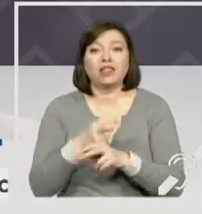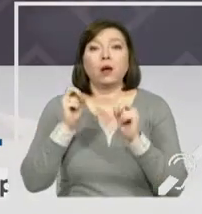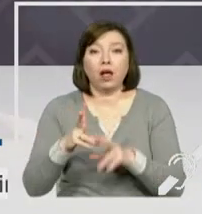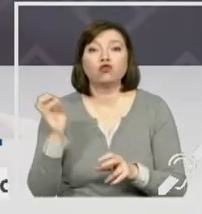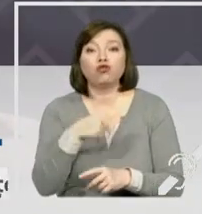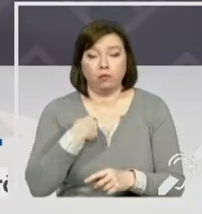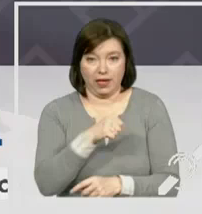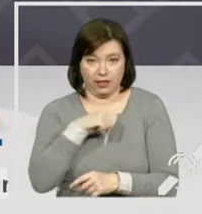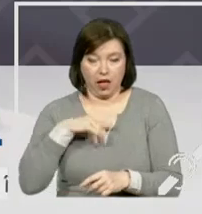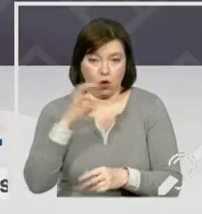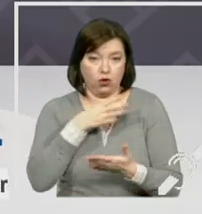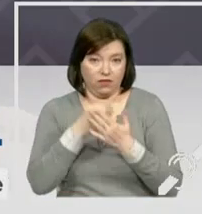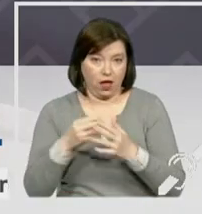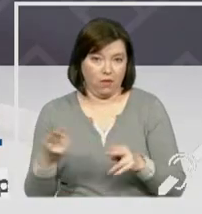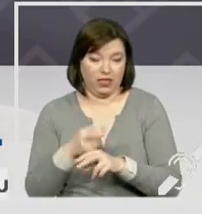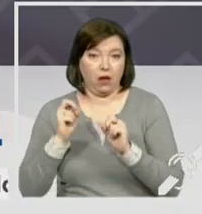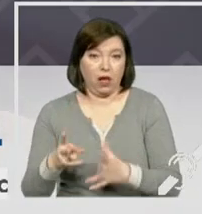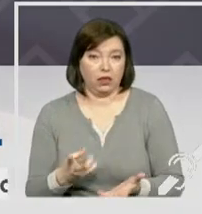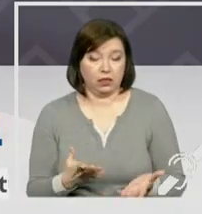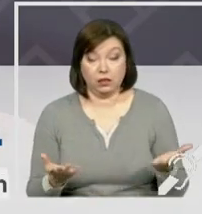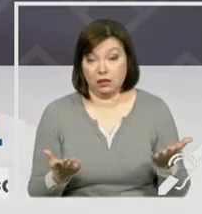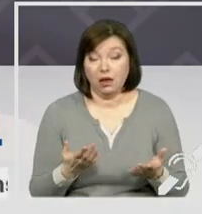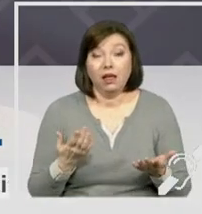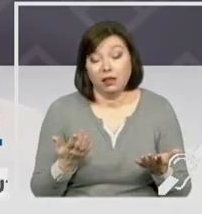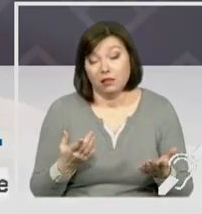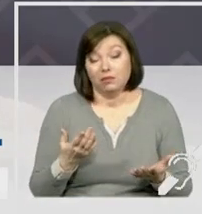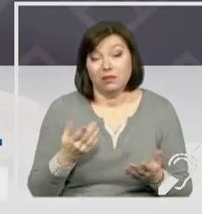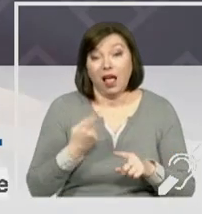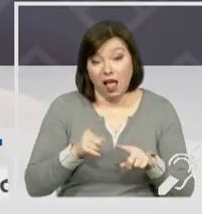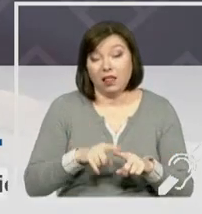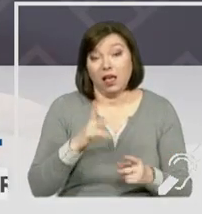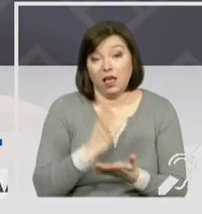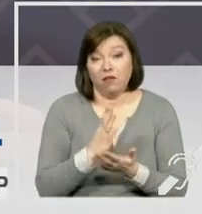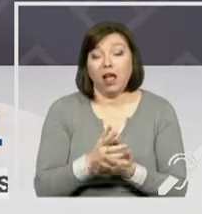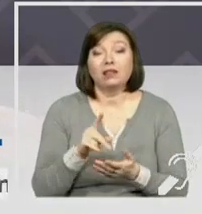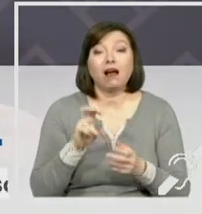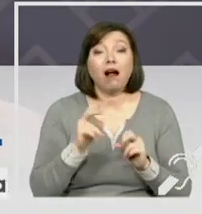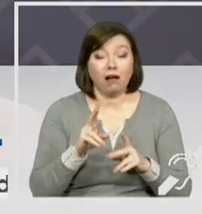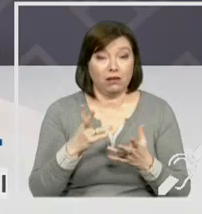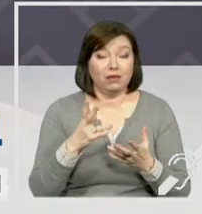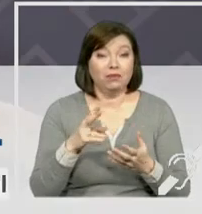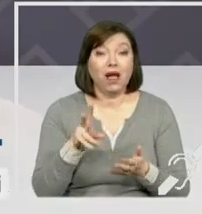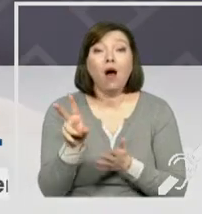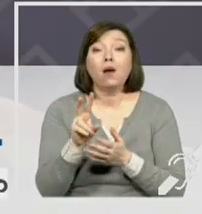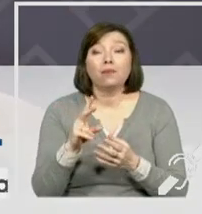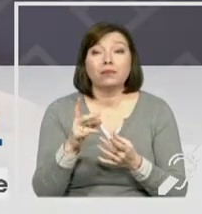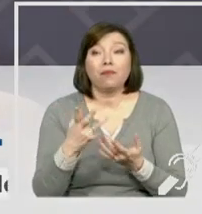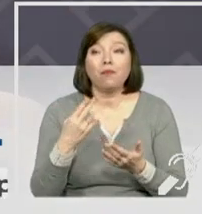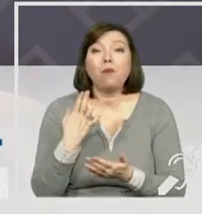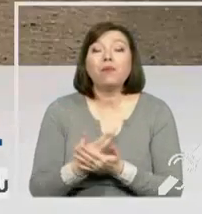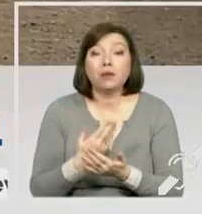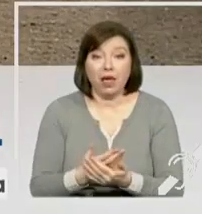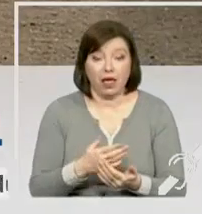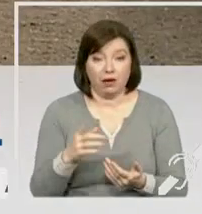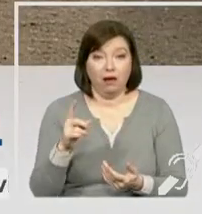atât de... Da. Este un, iată, un exercițiu, cum zic eu, un exemplu de propagandă, de isterizare, care parțial, dar le-a